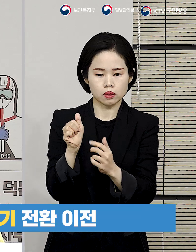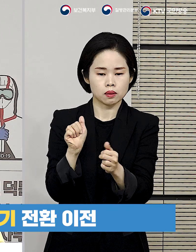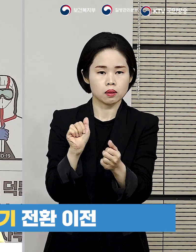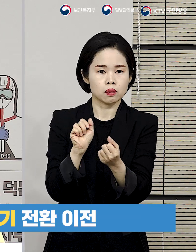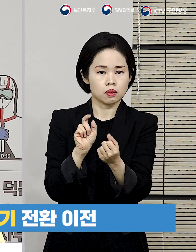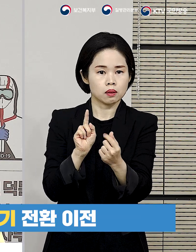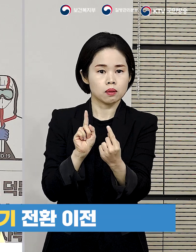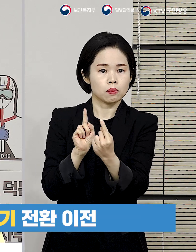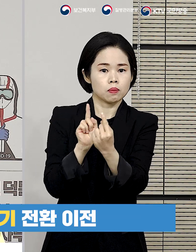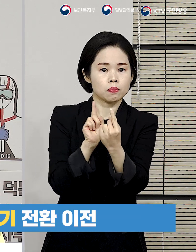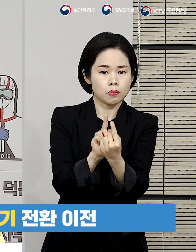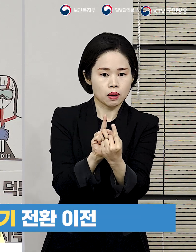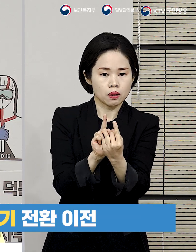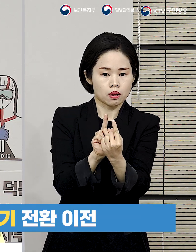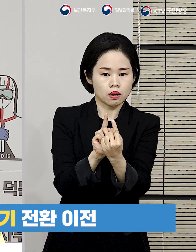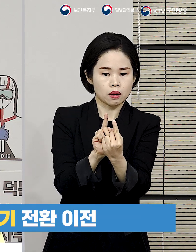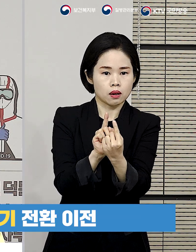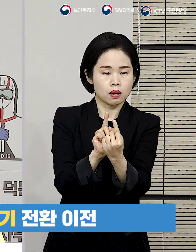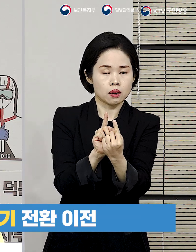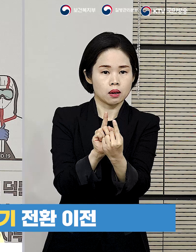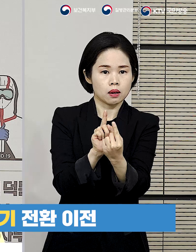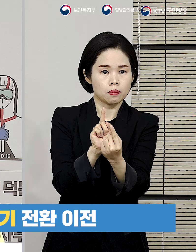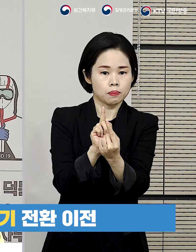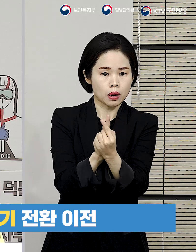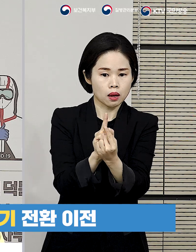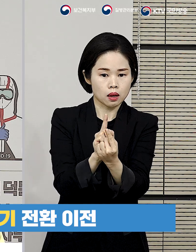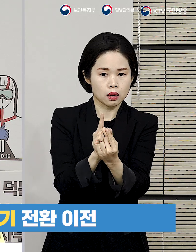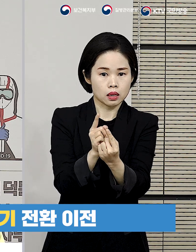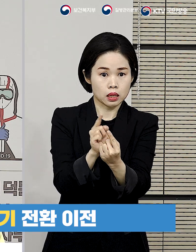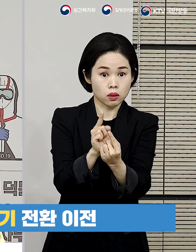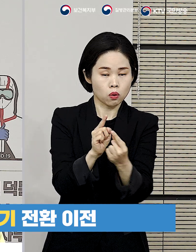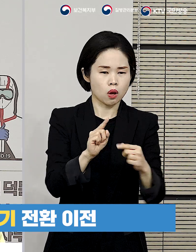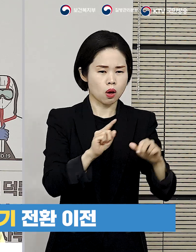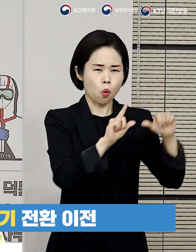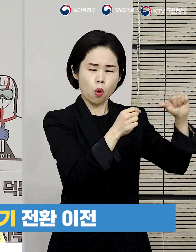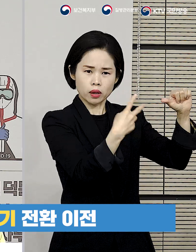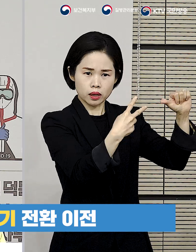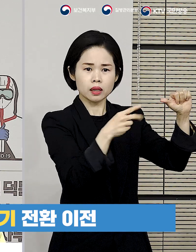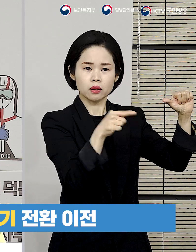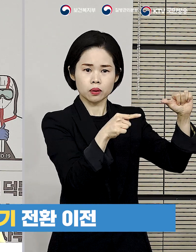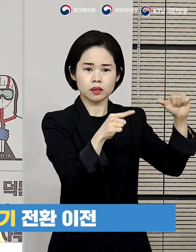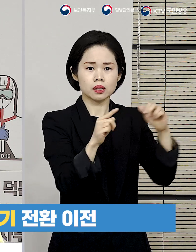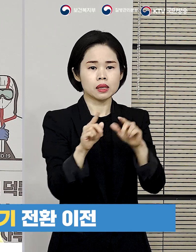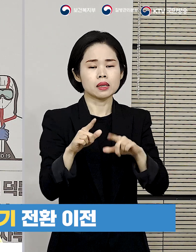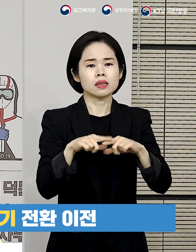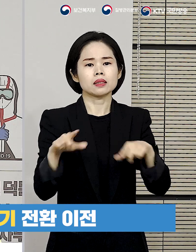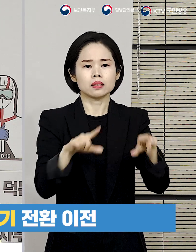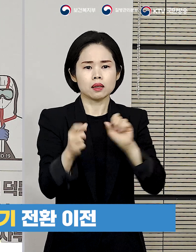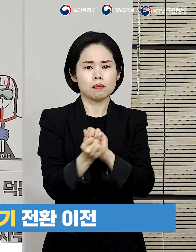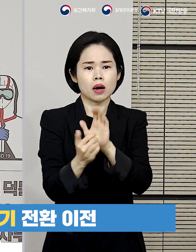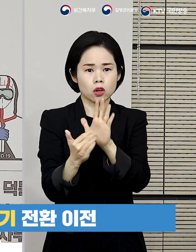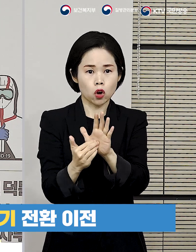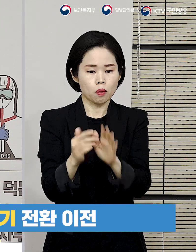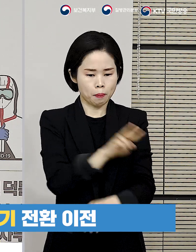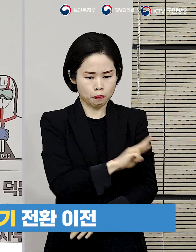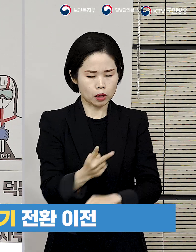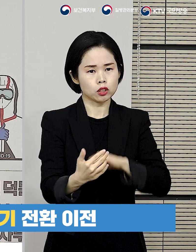밀접 접촉이 이루어진 시기 자체가 생활 속 거리두기로 전환하기 이전입니다. 이 질병의